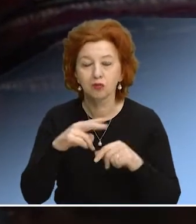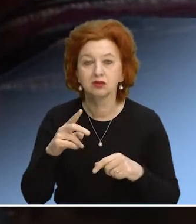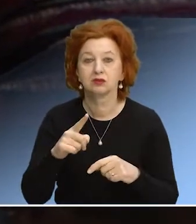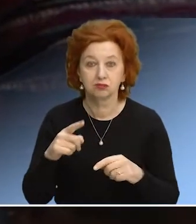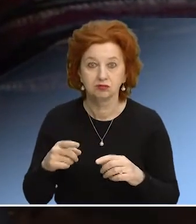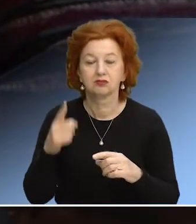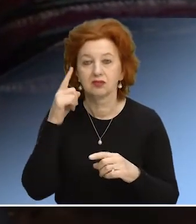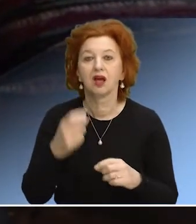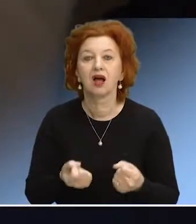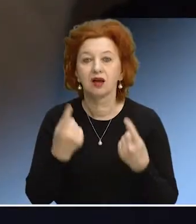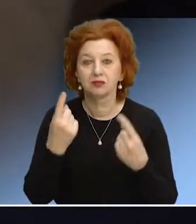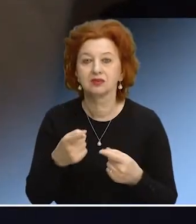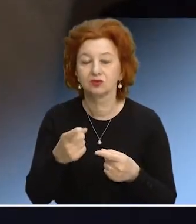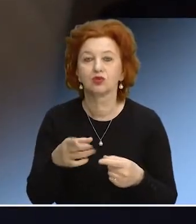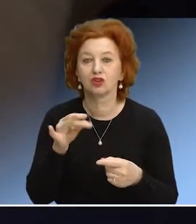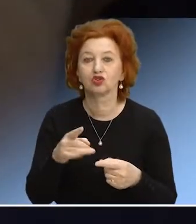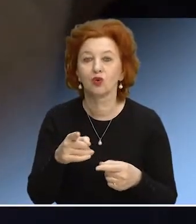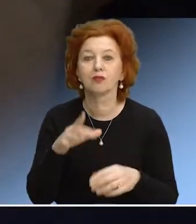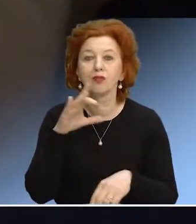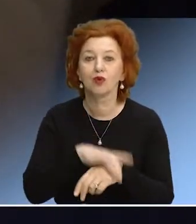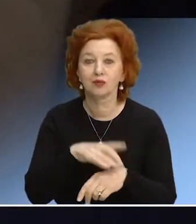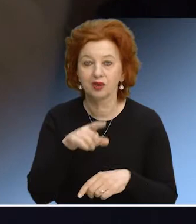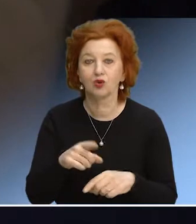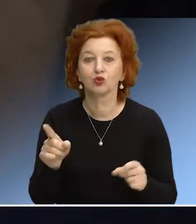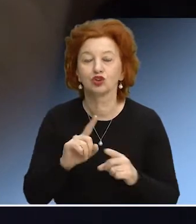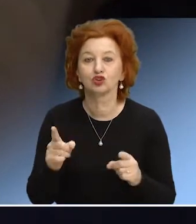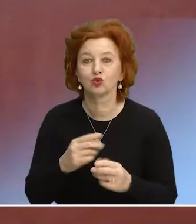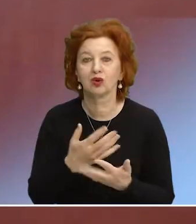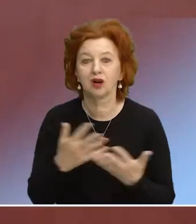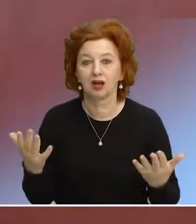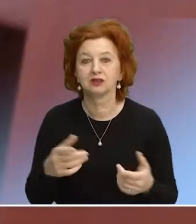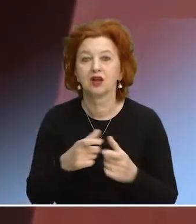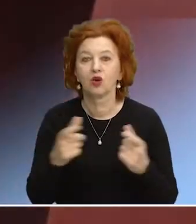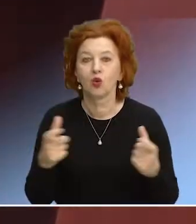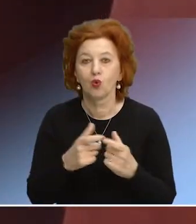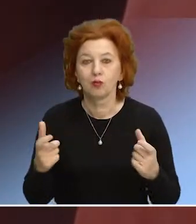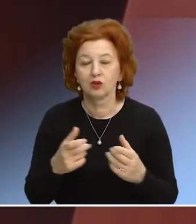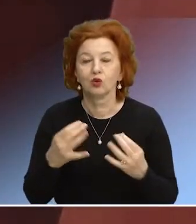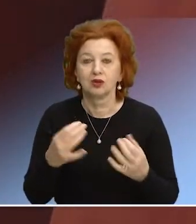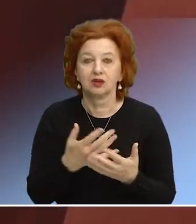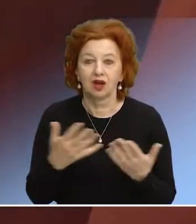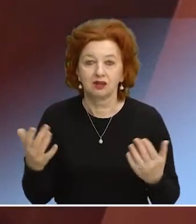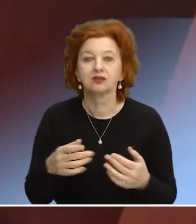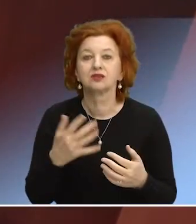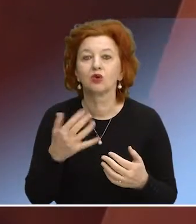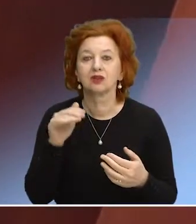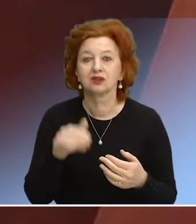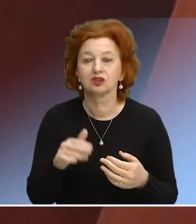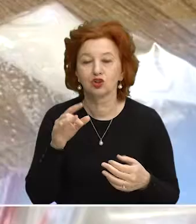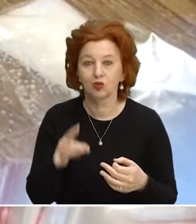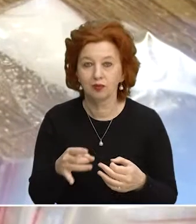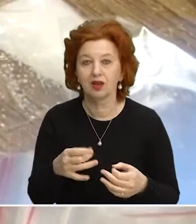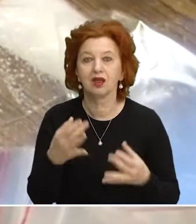жительства подозреваемого полицейские изъяли ноутбуки, телефоны, а также 3 поддельные купюры номиналом 5000 и 2000